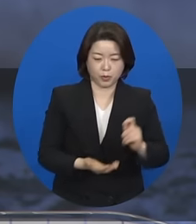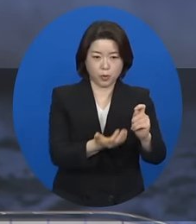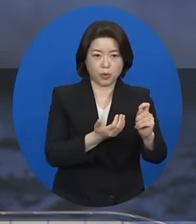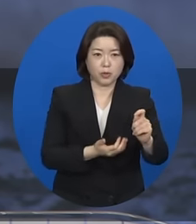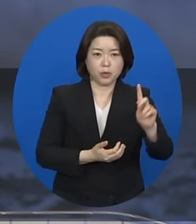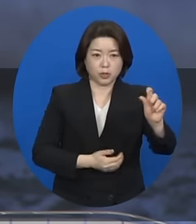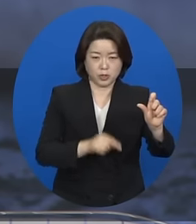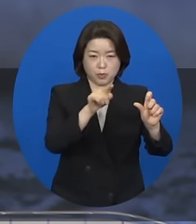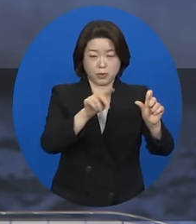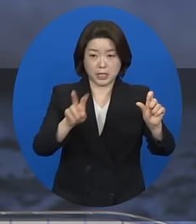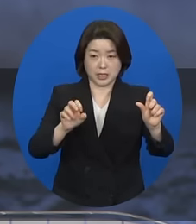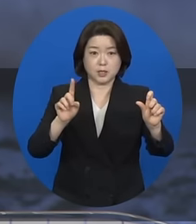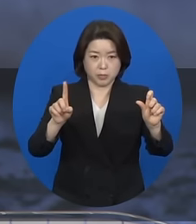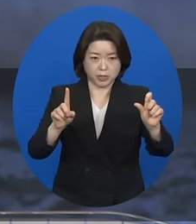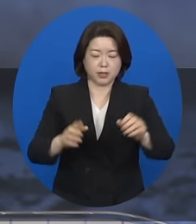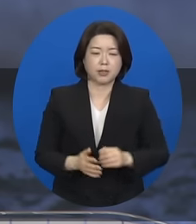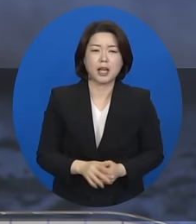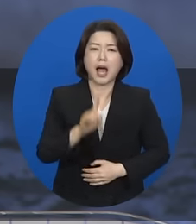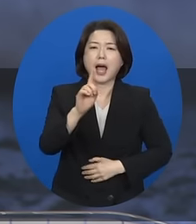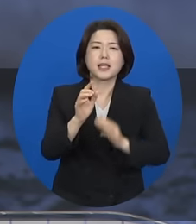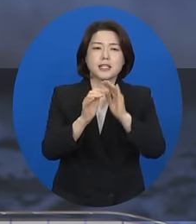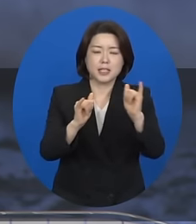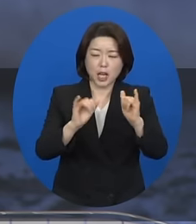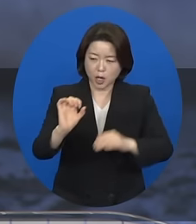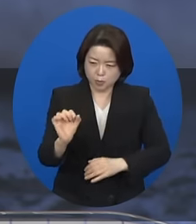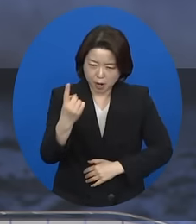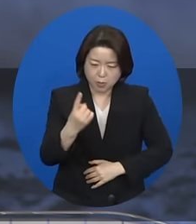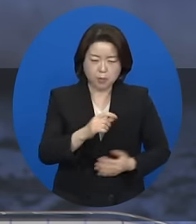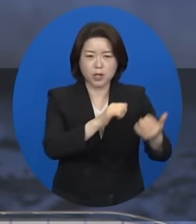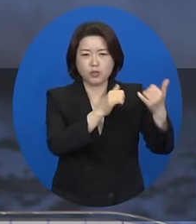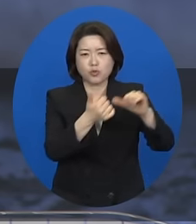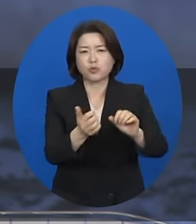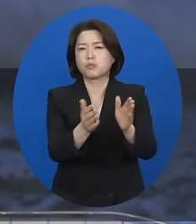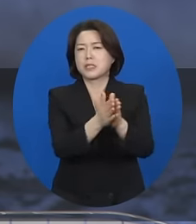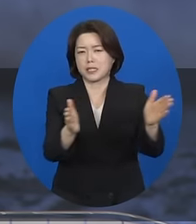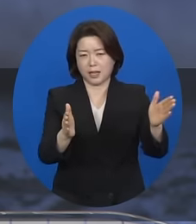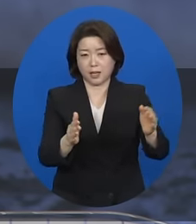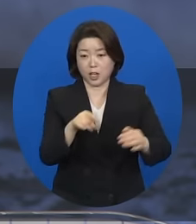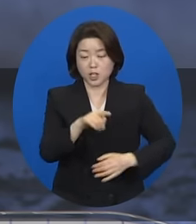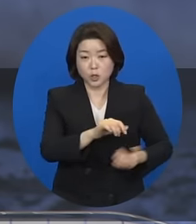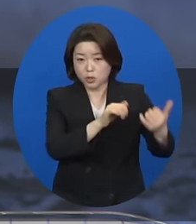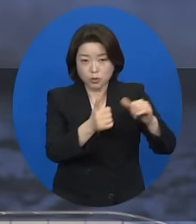21절에 한사람으로 음이 들어왔다고 해을